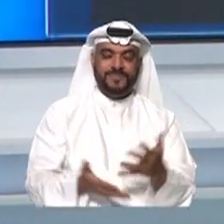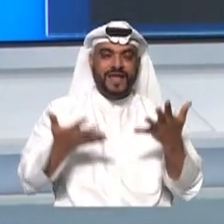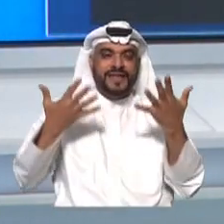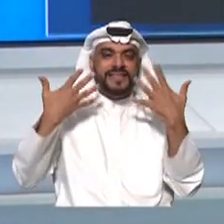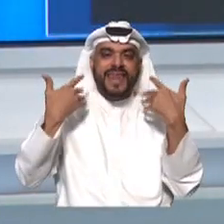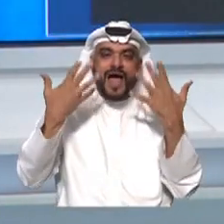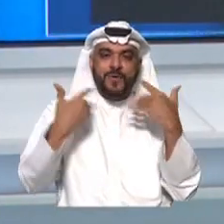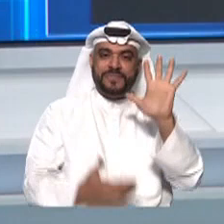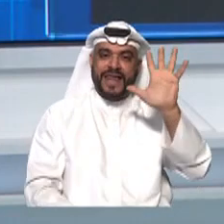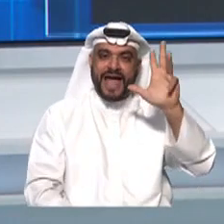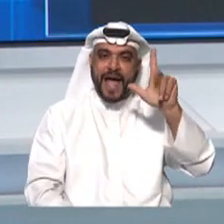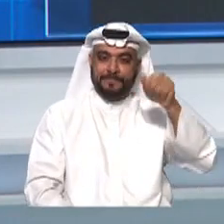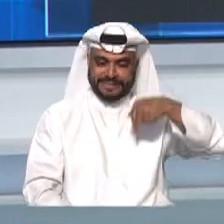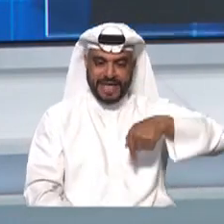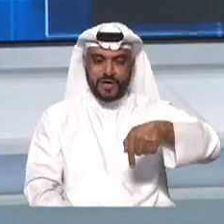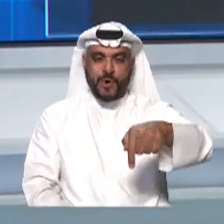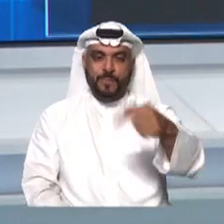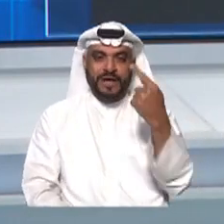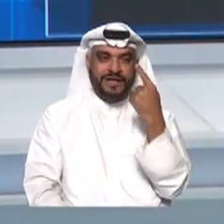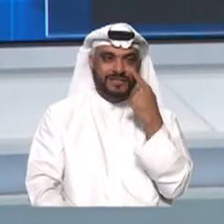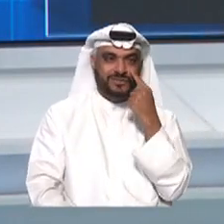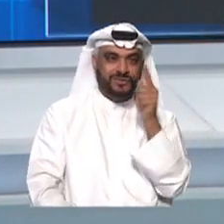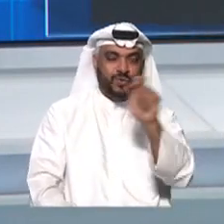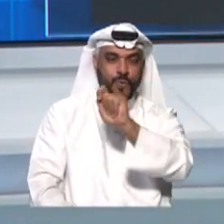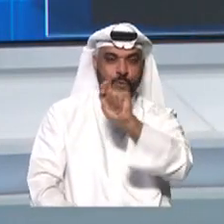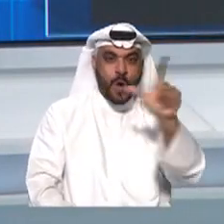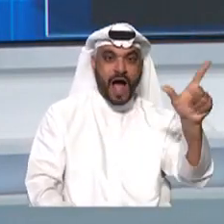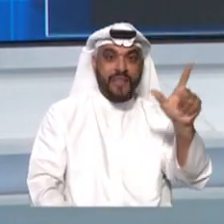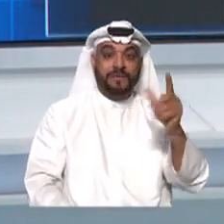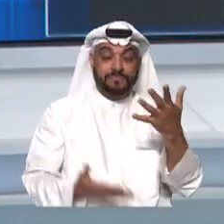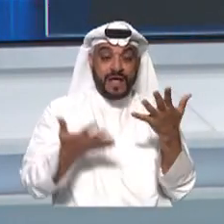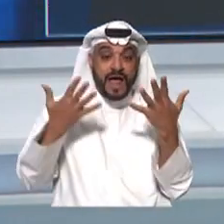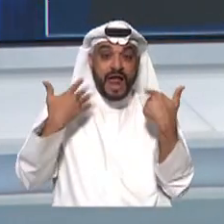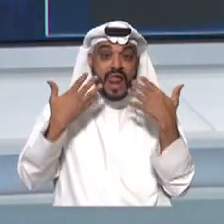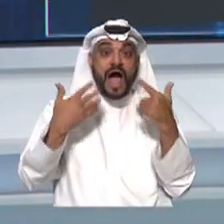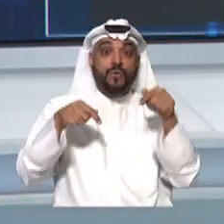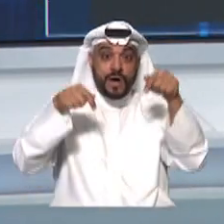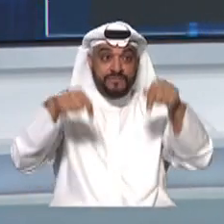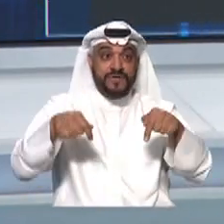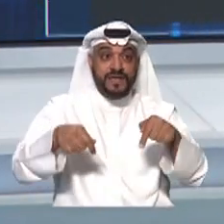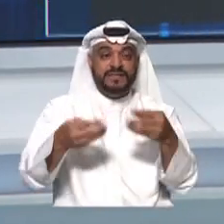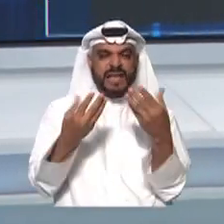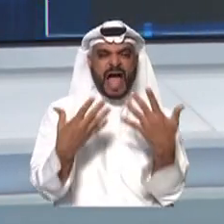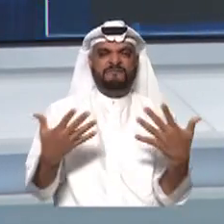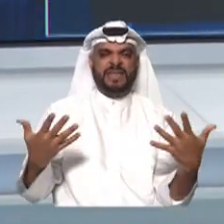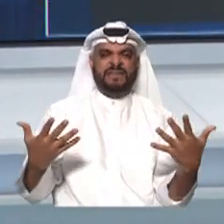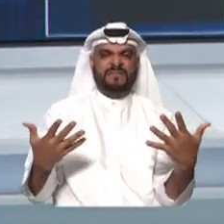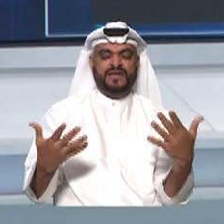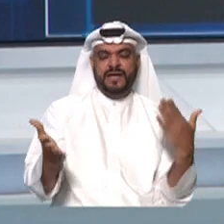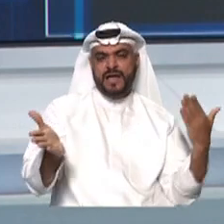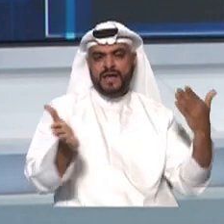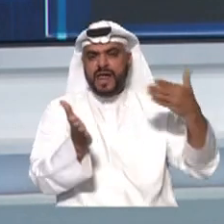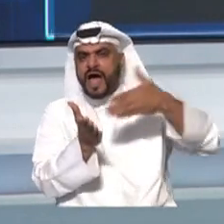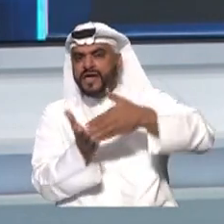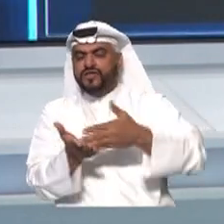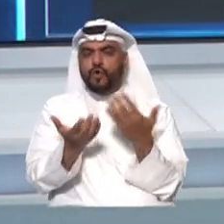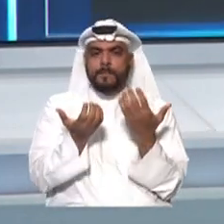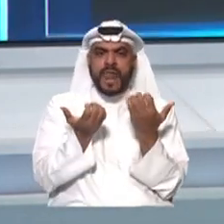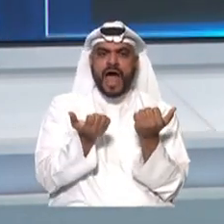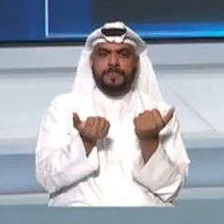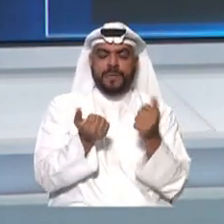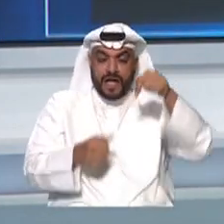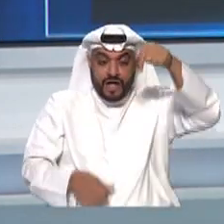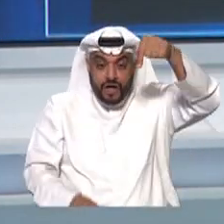المتوقعة خلال 5 أيام القادمة على مدينة الكويت، استمرار الرياح الجنوبية والجنوبية الشرقية معنا حتى يوم الأربعاء. أجواء شديدة